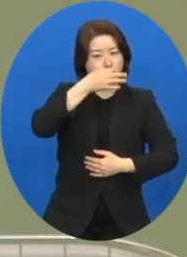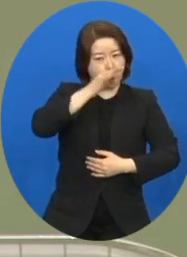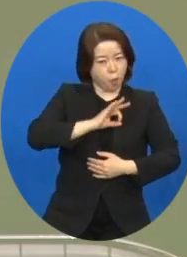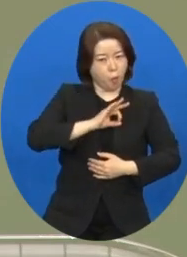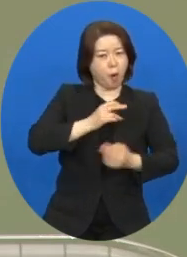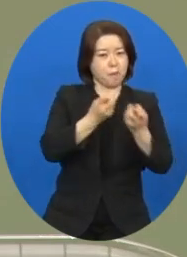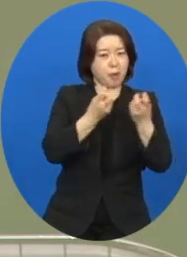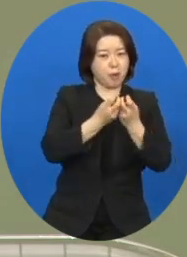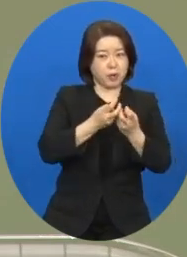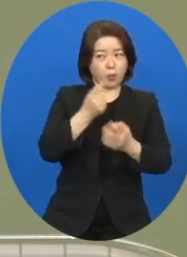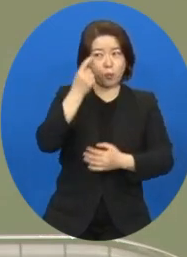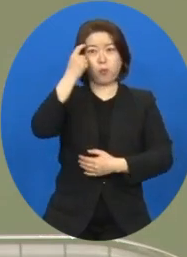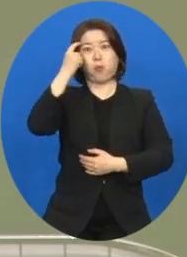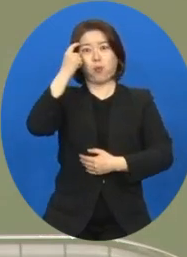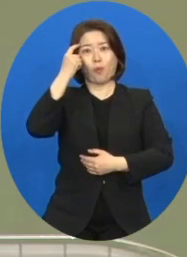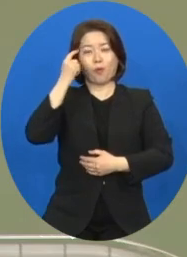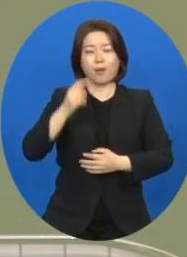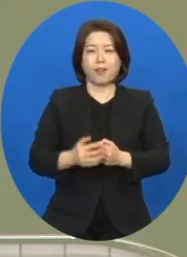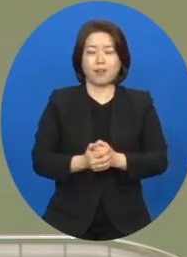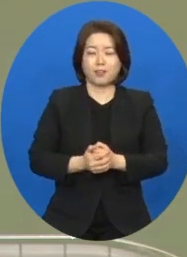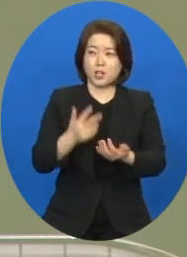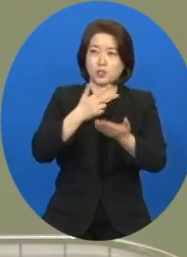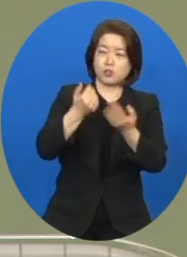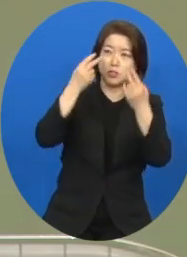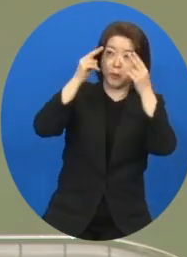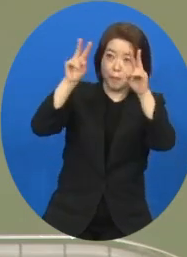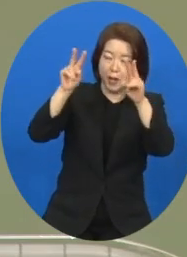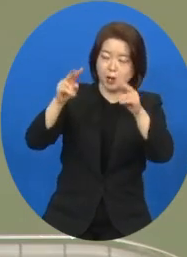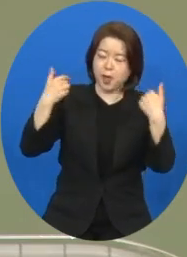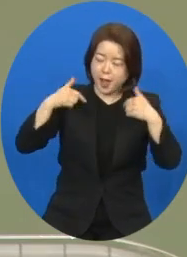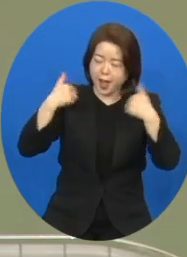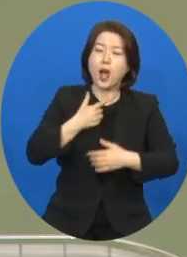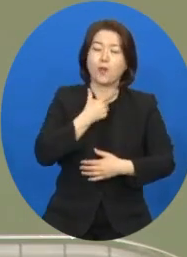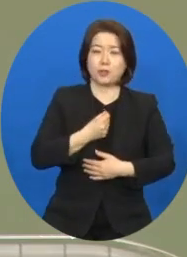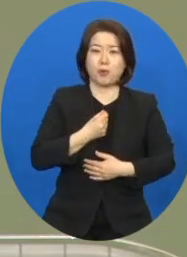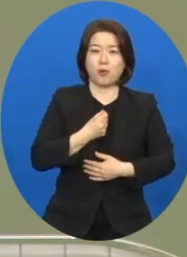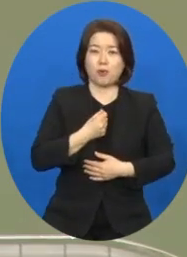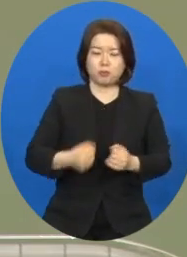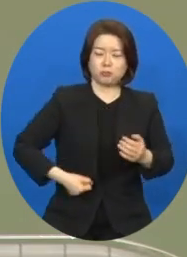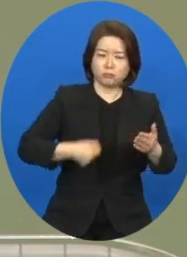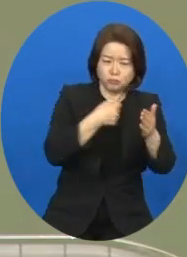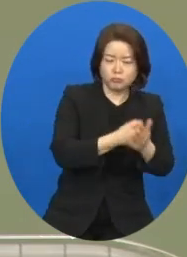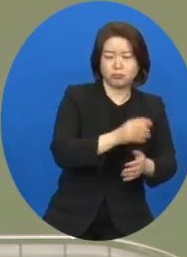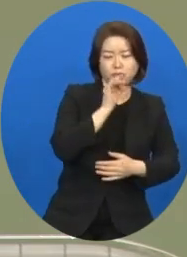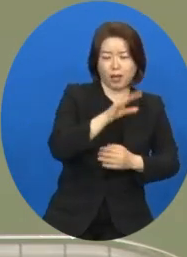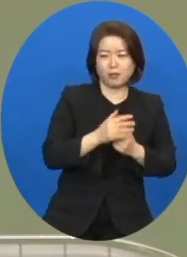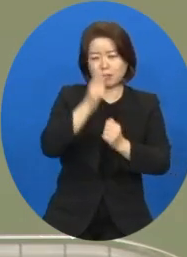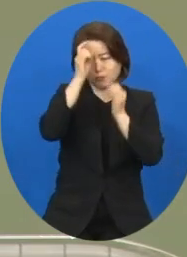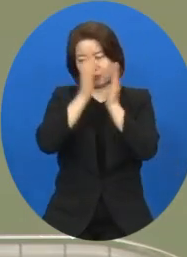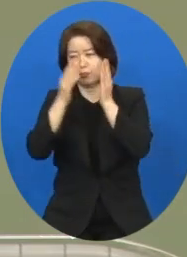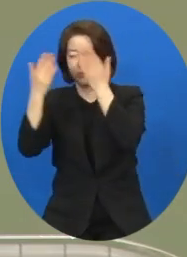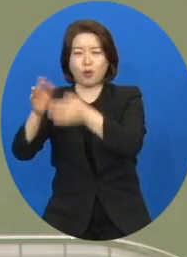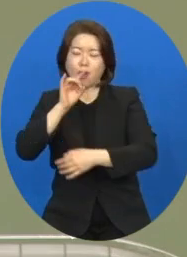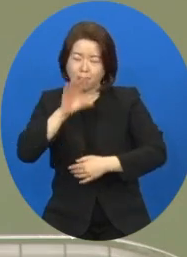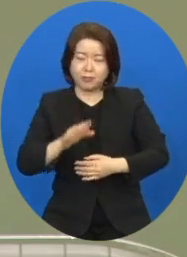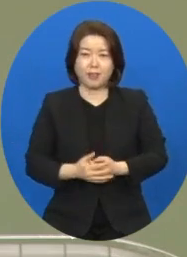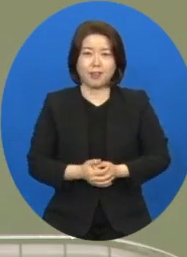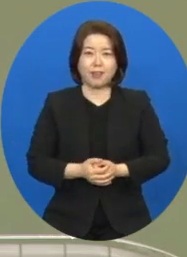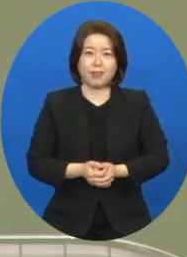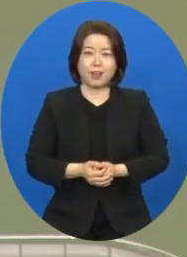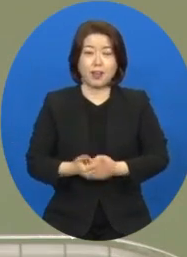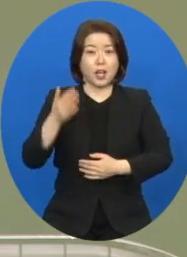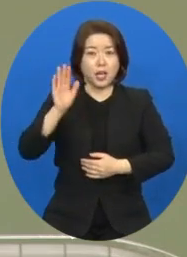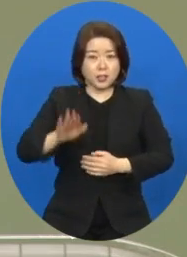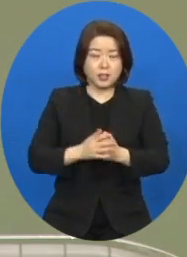걸 깨달았습니다. 주님을 늘 바라보고 살고 싶은데 결심해도 안 되고 기도해도 안 되고,